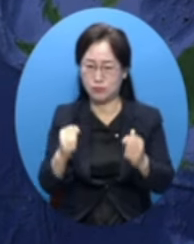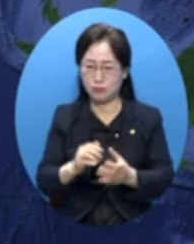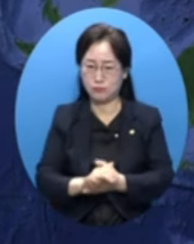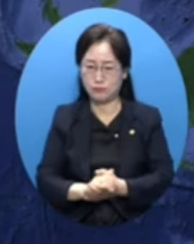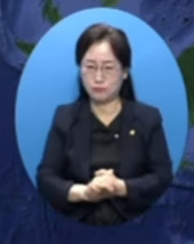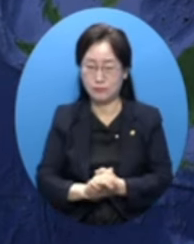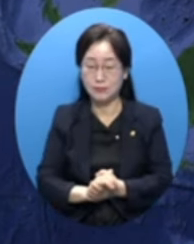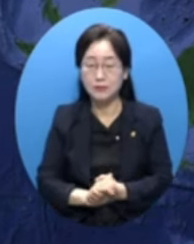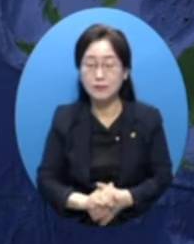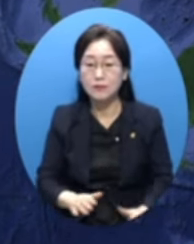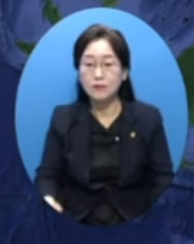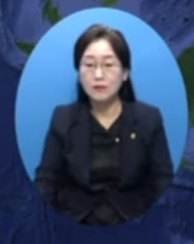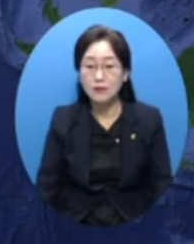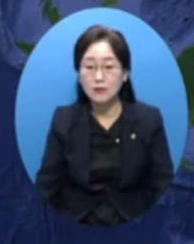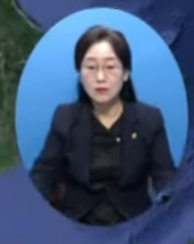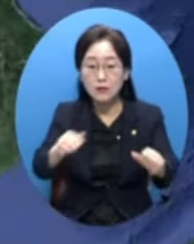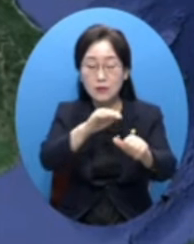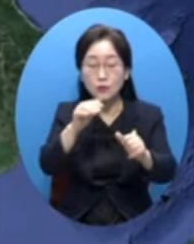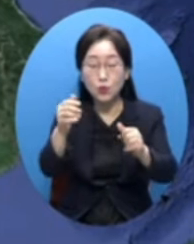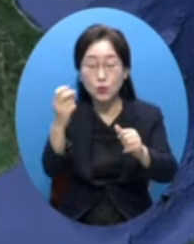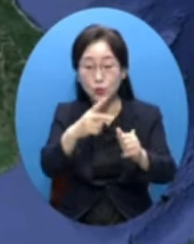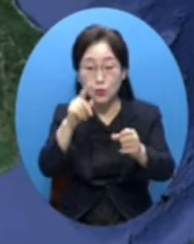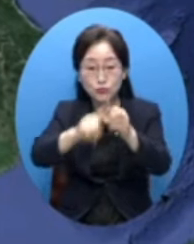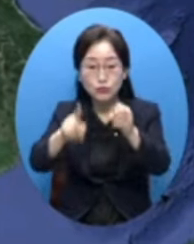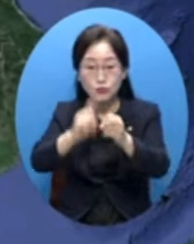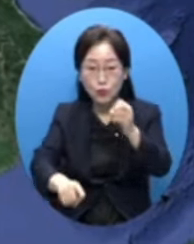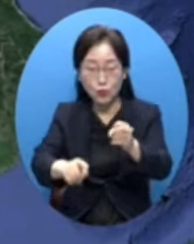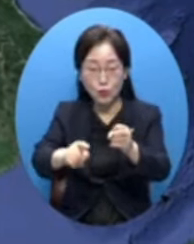불교 석고모니의 무덤이 인도 산체에 있습니다.